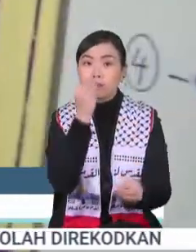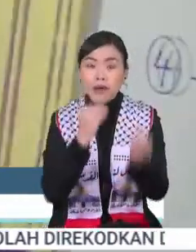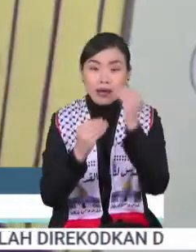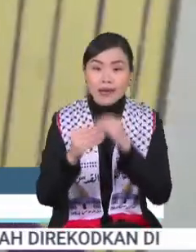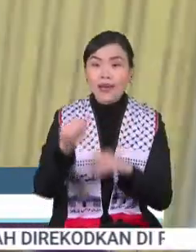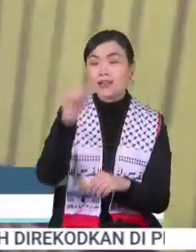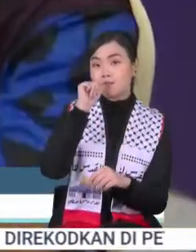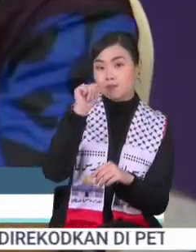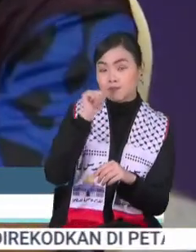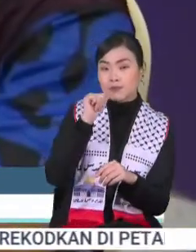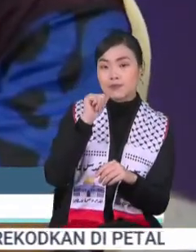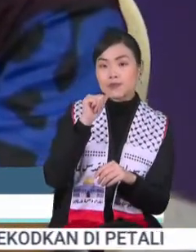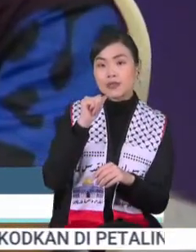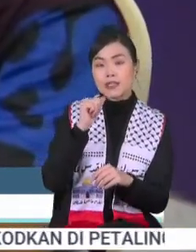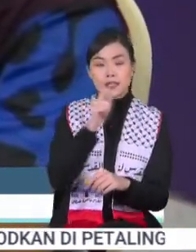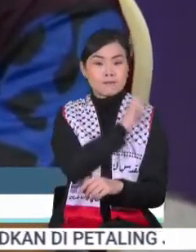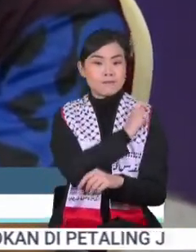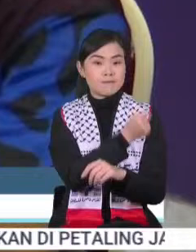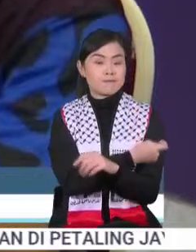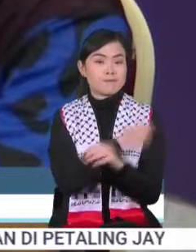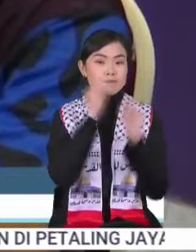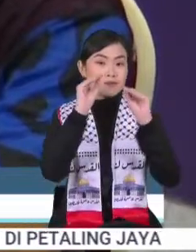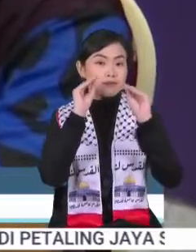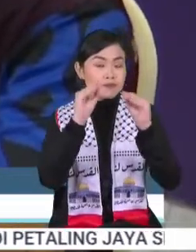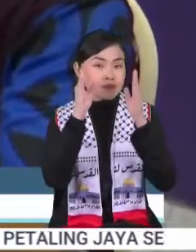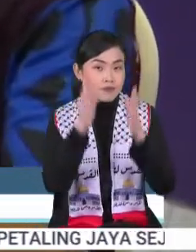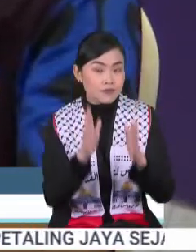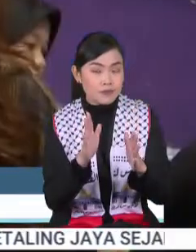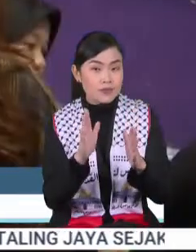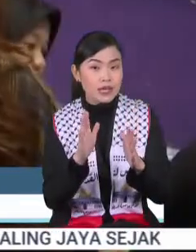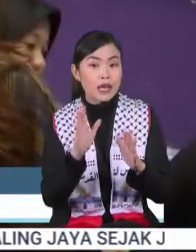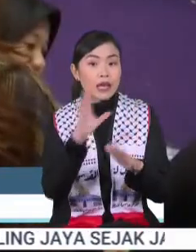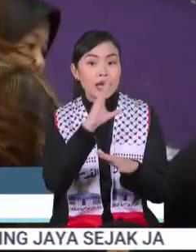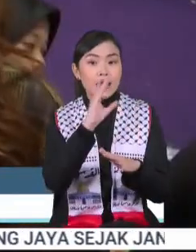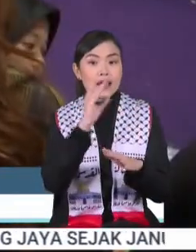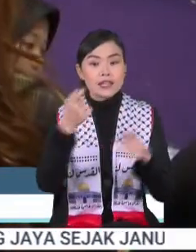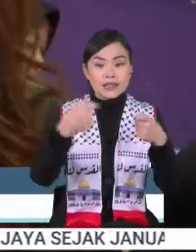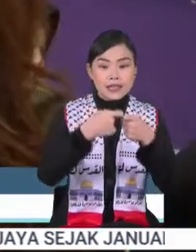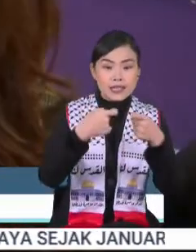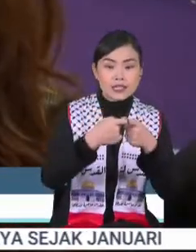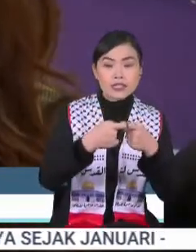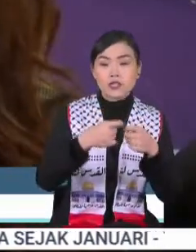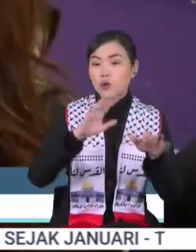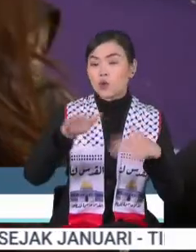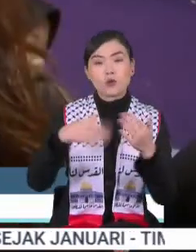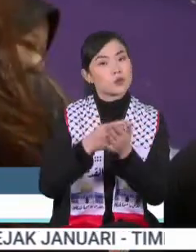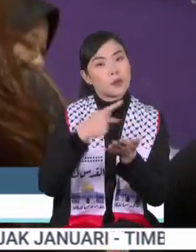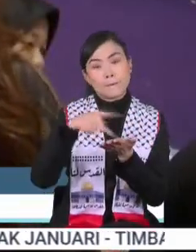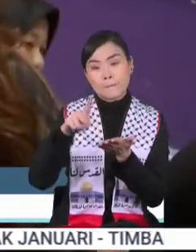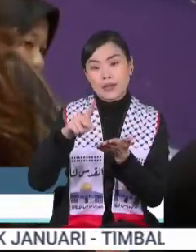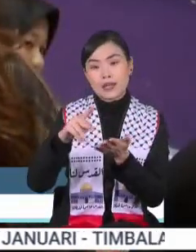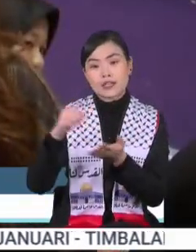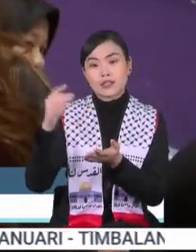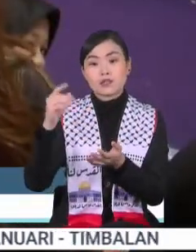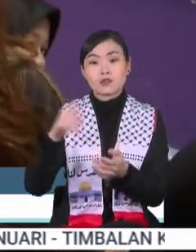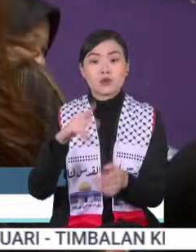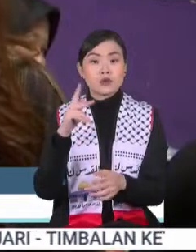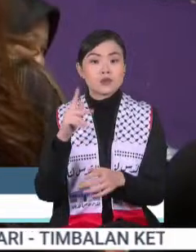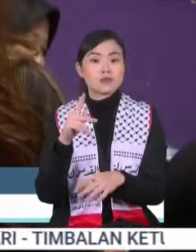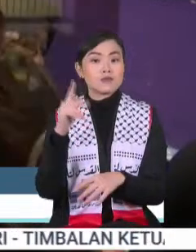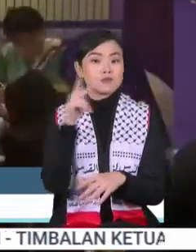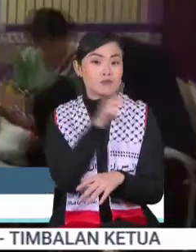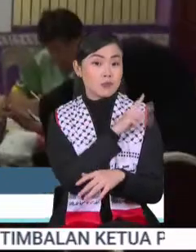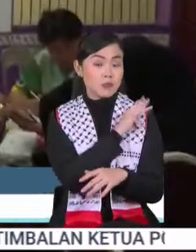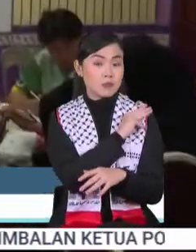sediakan tenaga pengajar dan juga utiliti kita akan ba itu yang telah diberikan oleh Kementerian perpaduan